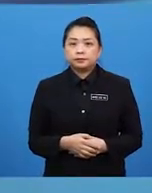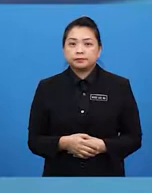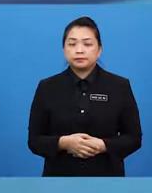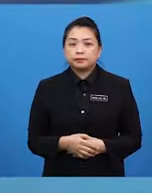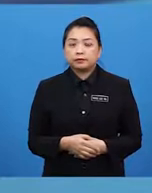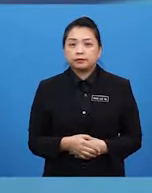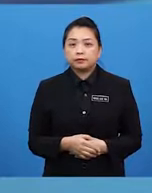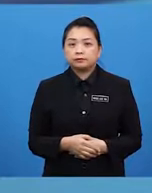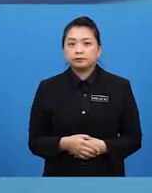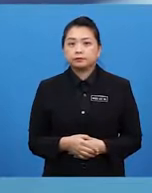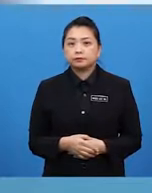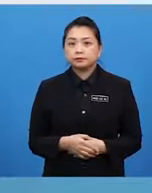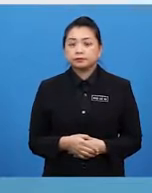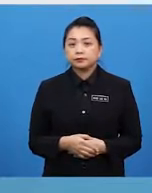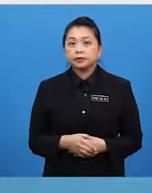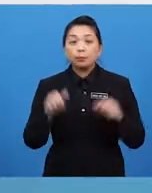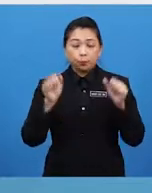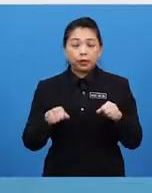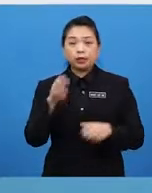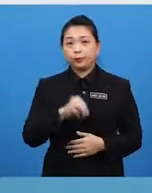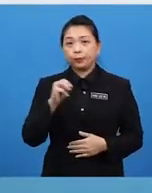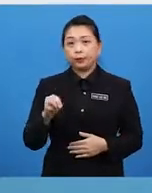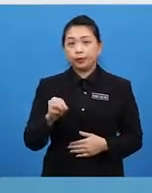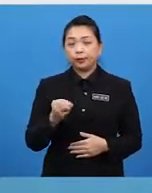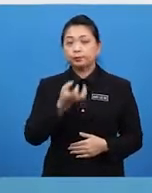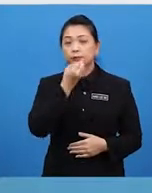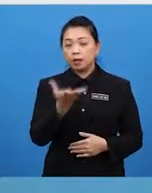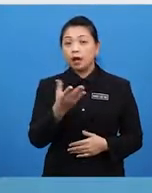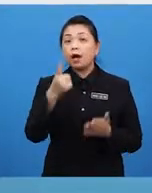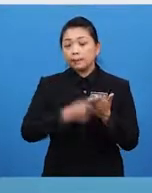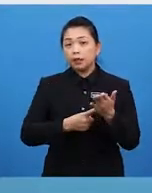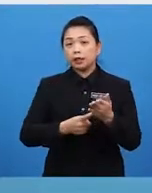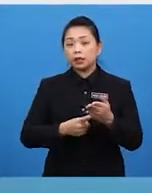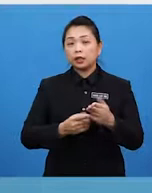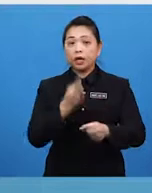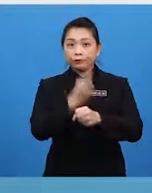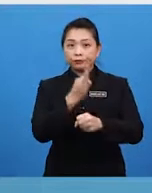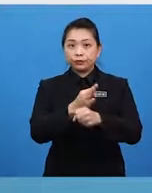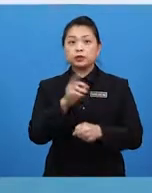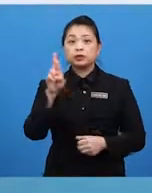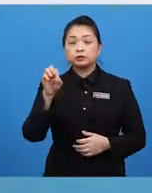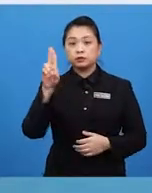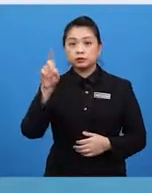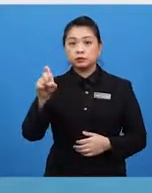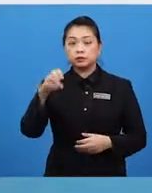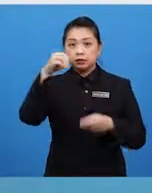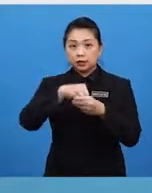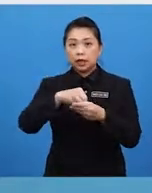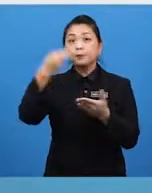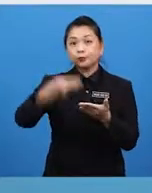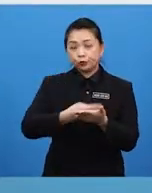Hai Selain itu Bolehkah murid-murid Terangkan Apakah fungsi lu di dalam subscreen